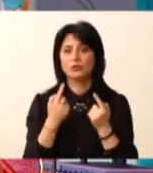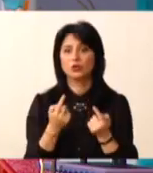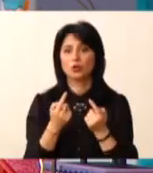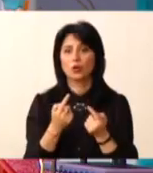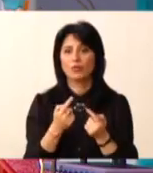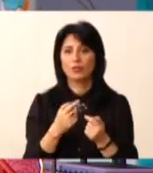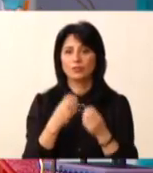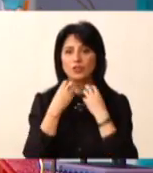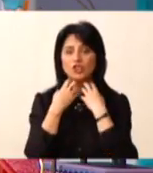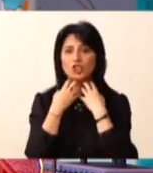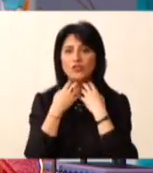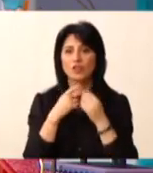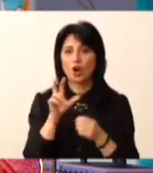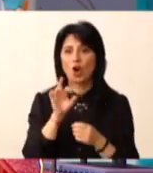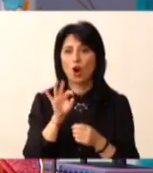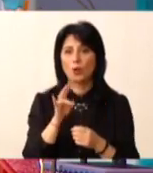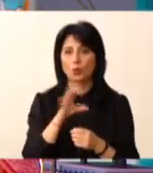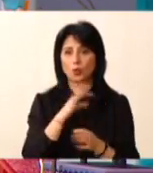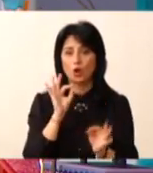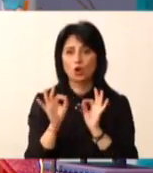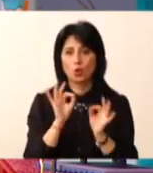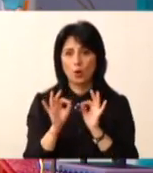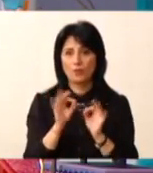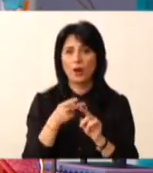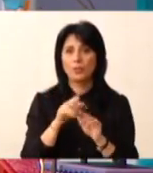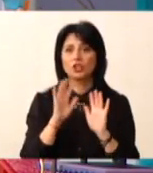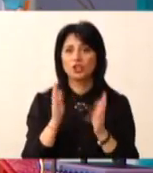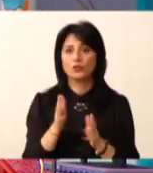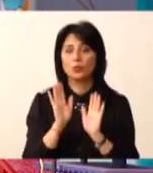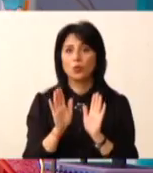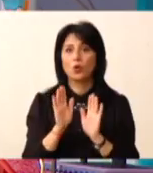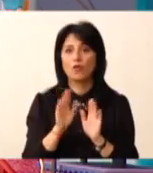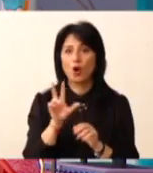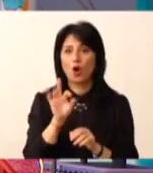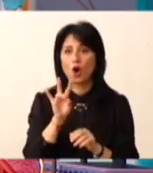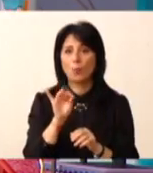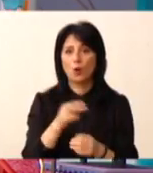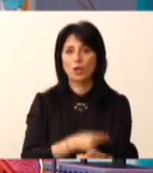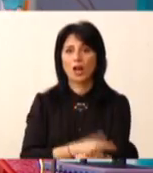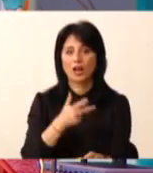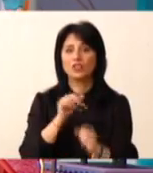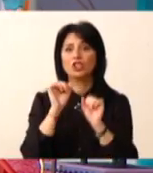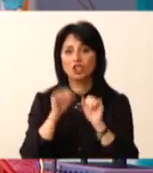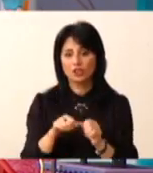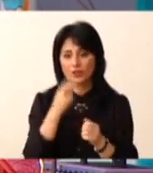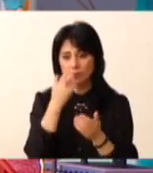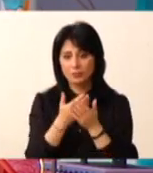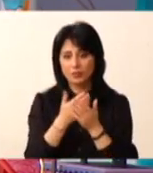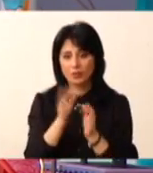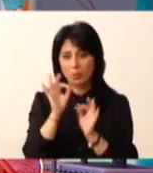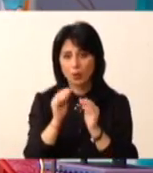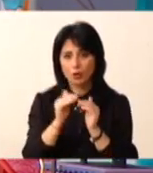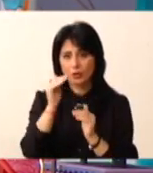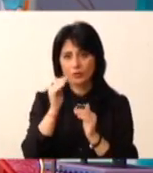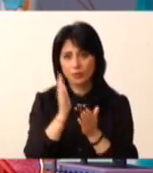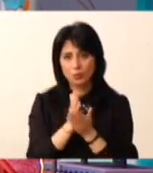მნიშვნელოვანია, რომ ფარისებრი ჯირკვლის ჰორმონები იყოს ნორმაში, ამ შემთხვევაში მხოლოდ ჰორმონის ანალიზის გაკეთებით შეგვიძლია ვთქვათ, აქვს